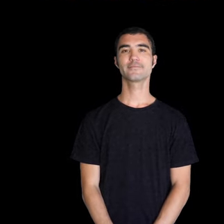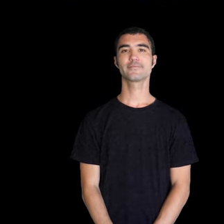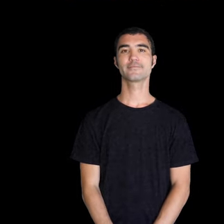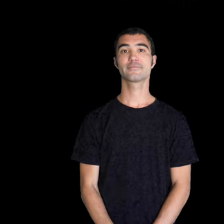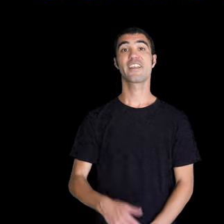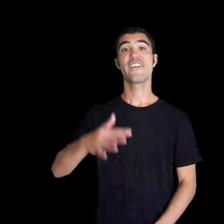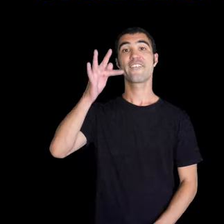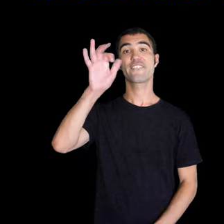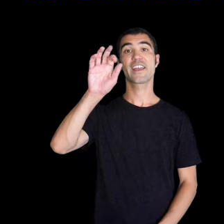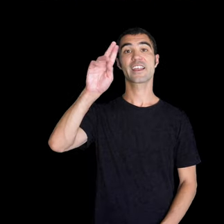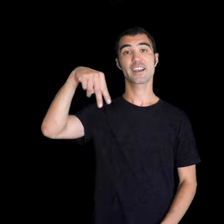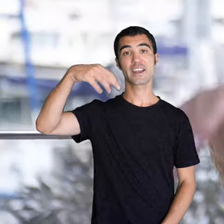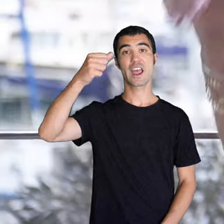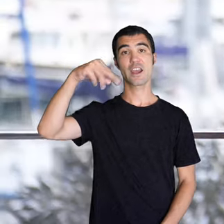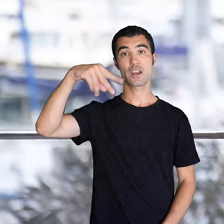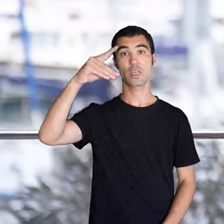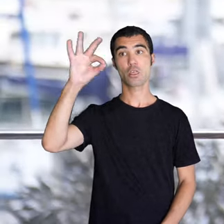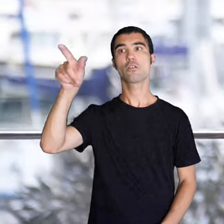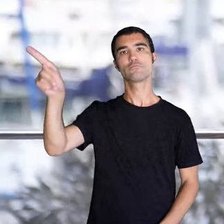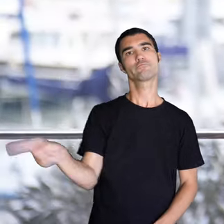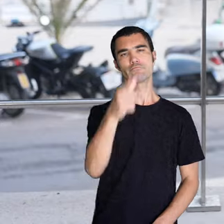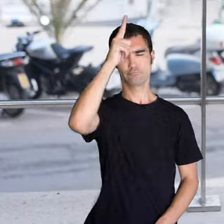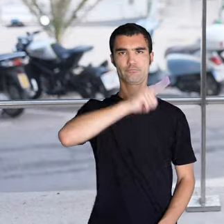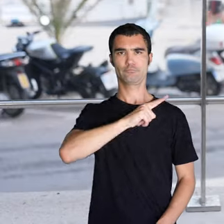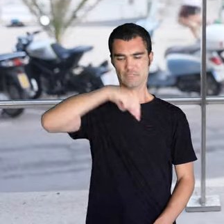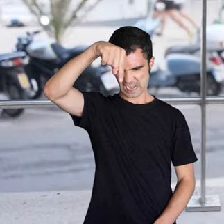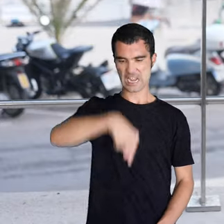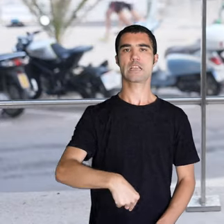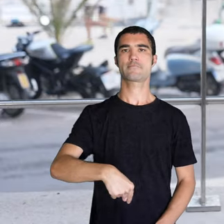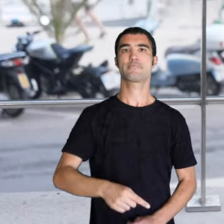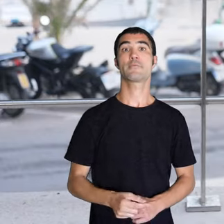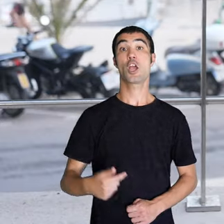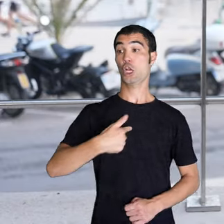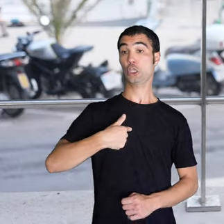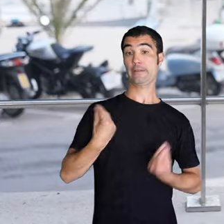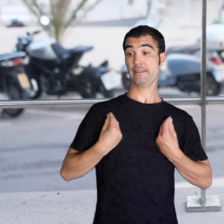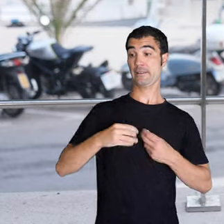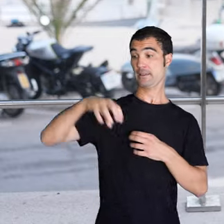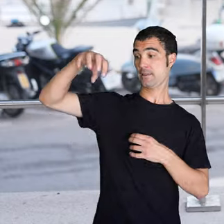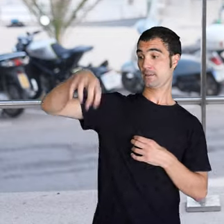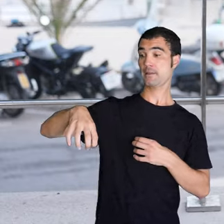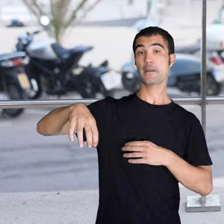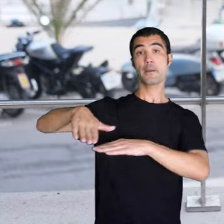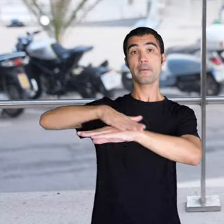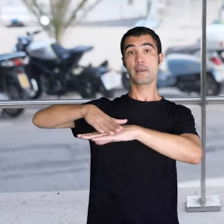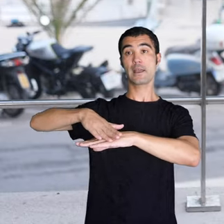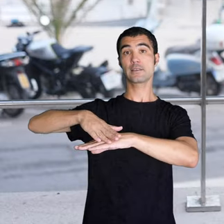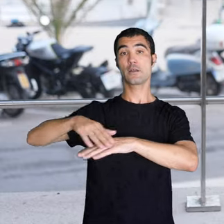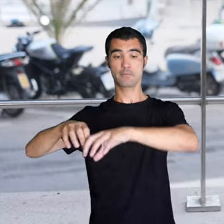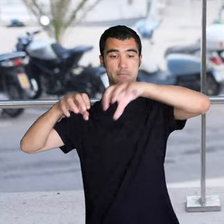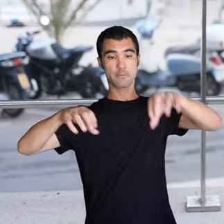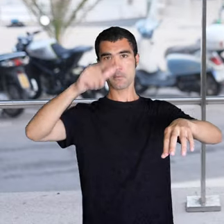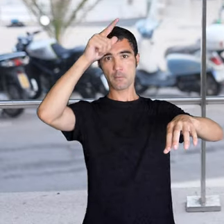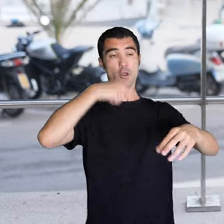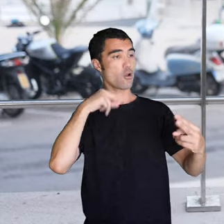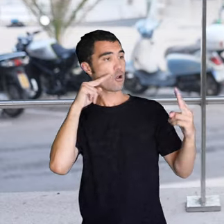En Fernando va fer el servici aquí i mira tu, nosaltres vivíem aquí, això era la base ni me coneixia jo ni jo el